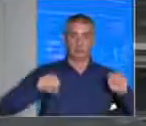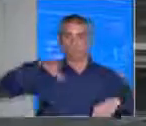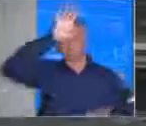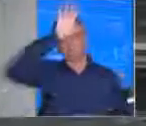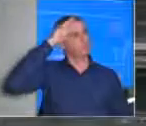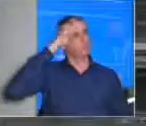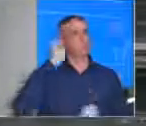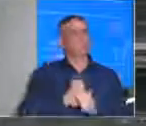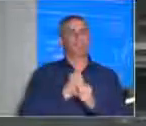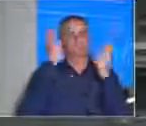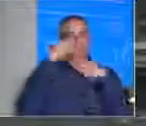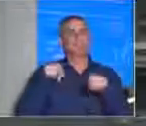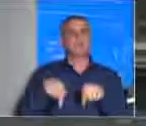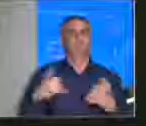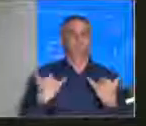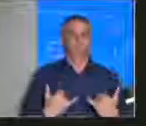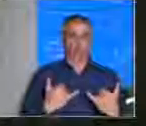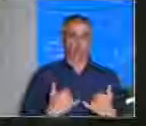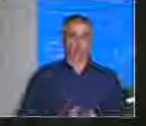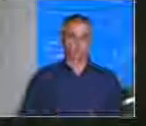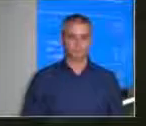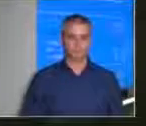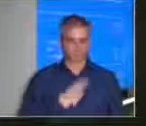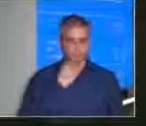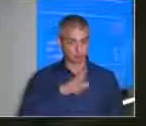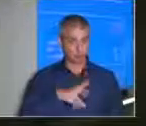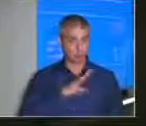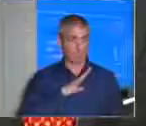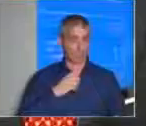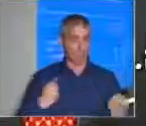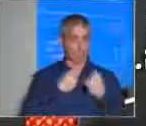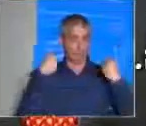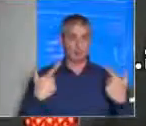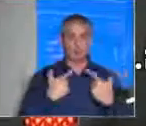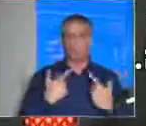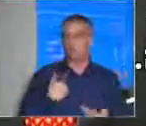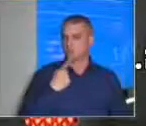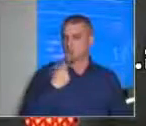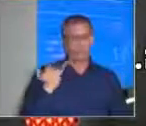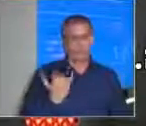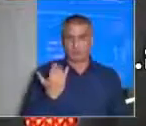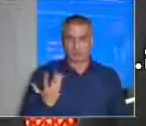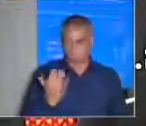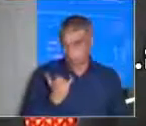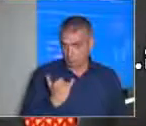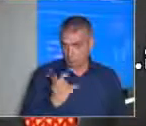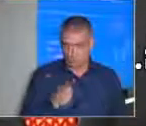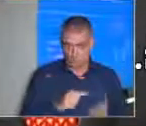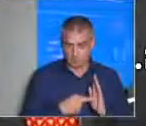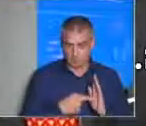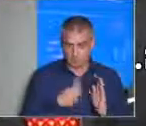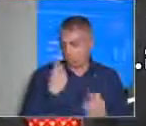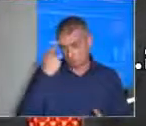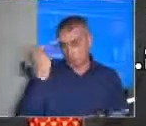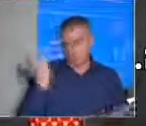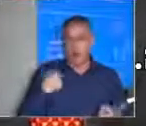דבק בהסכם הנוכחי. The risk of military confrontation, sir? I guess you could say that always, right? Isn't it? I mean, you know,